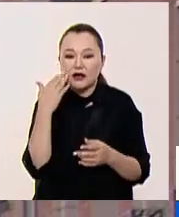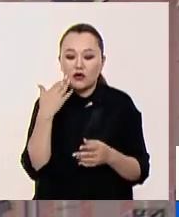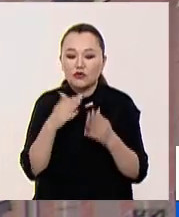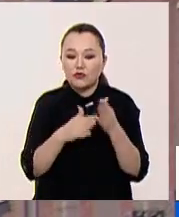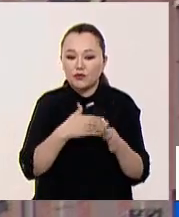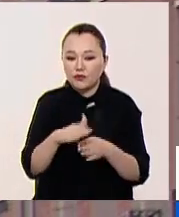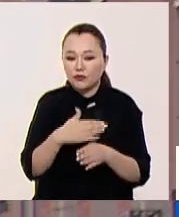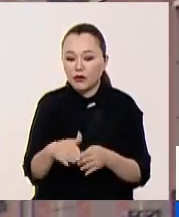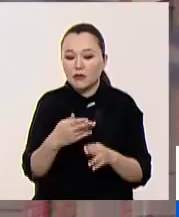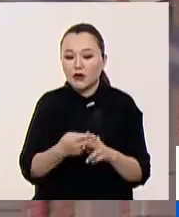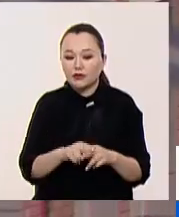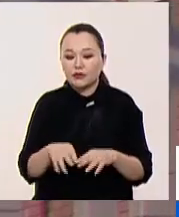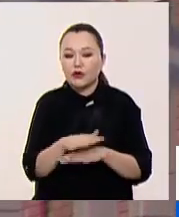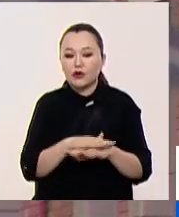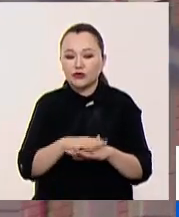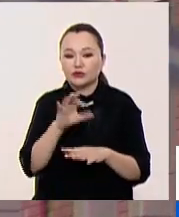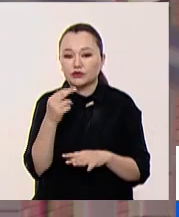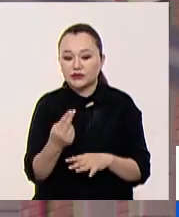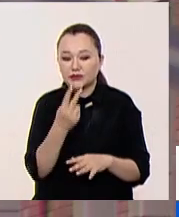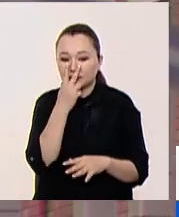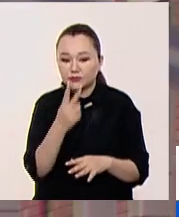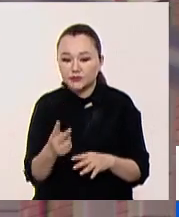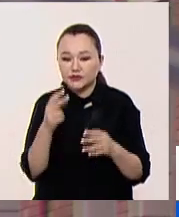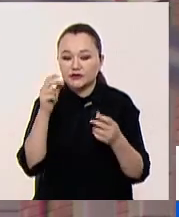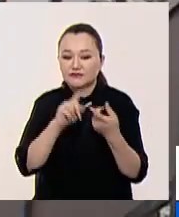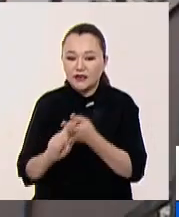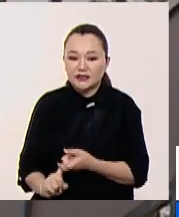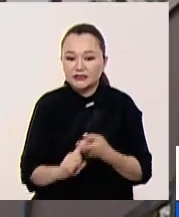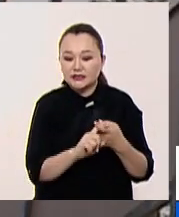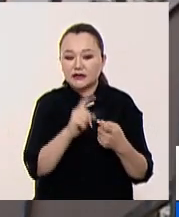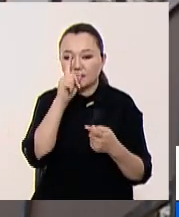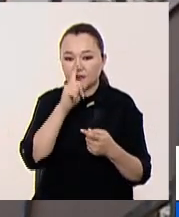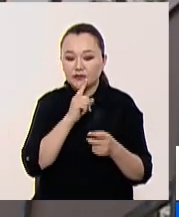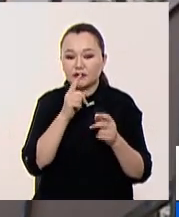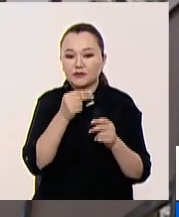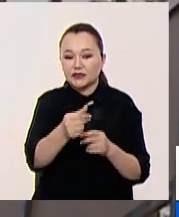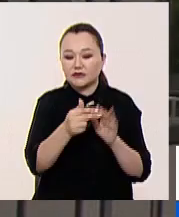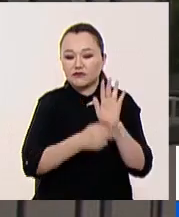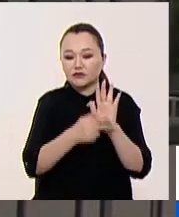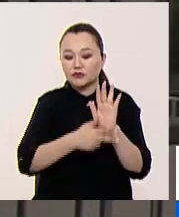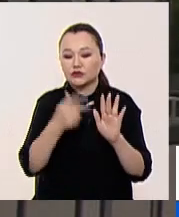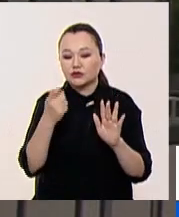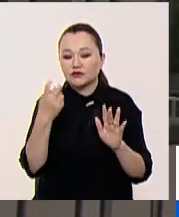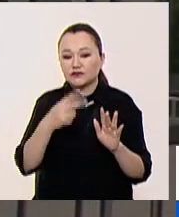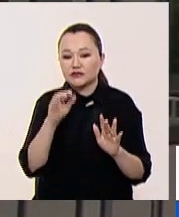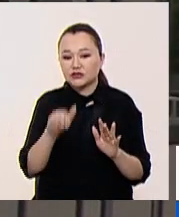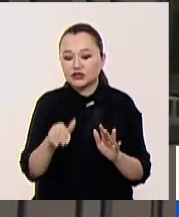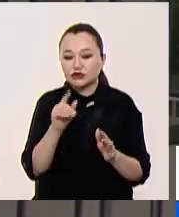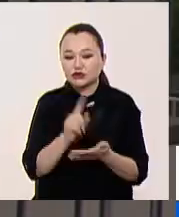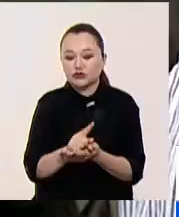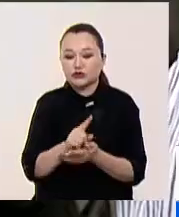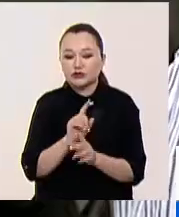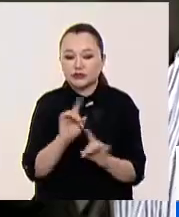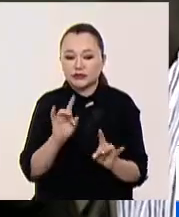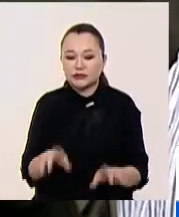ипотека. Сондықтан халықтың әлеуметтік жағдайына қарай ай сайынғы төлем 80 мың мен 120 мың теңгенің аралығында болу керек екенін